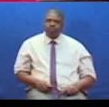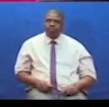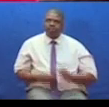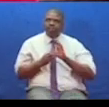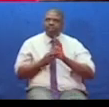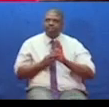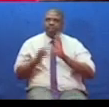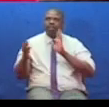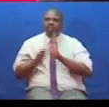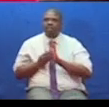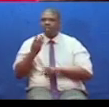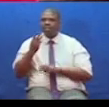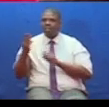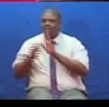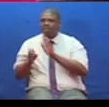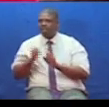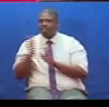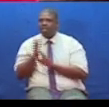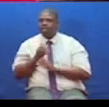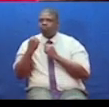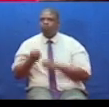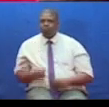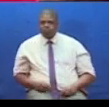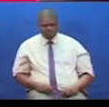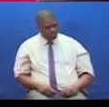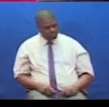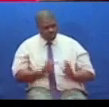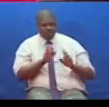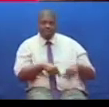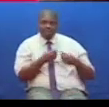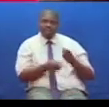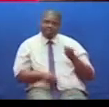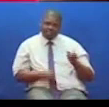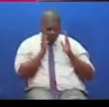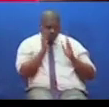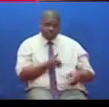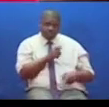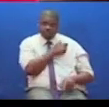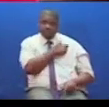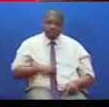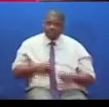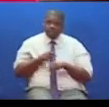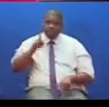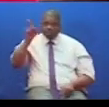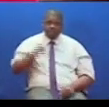79 80 tulikuwa na hali ngumu. Lakini Mheshimiwa Rais wa wakati